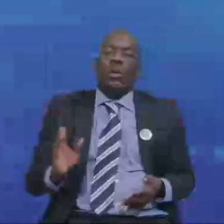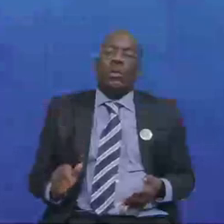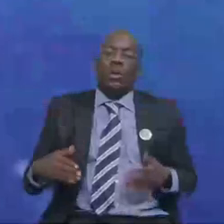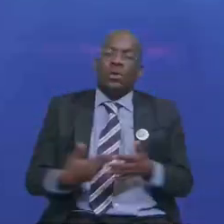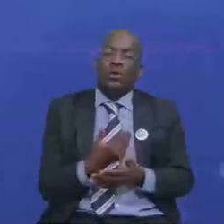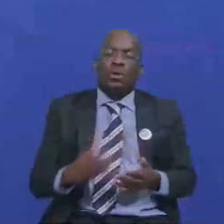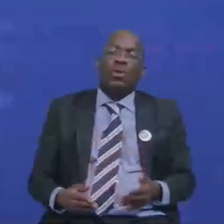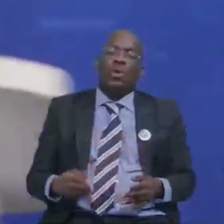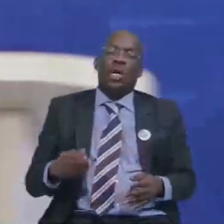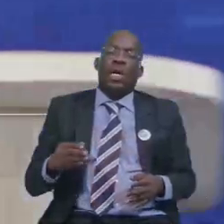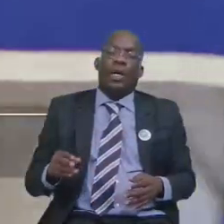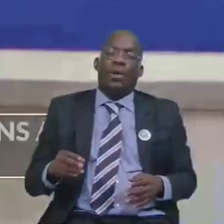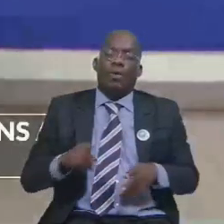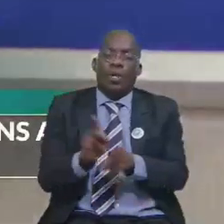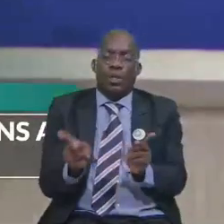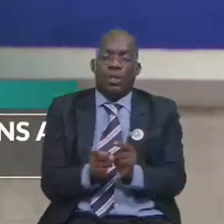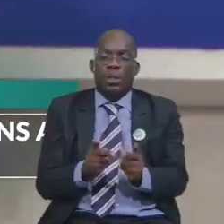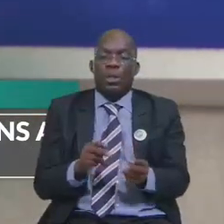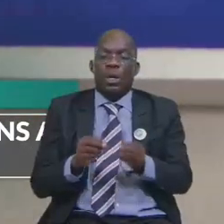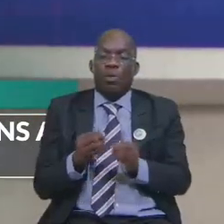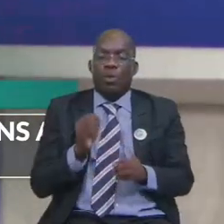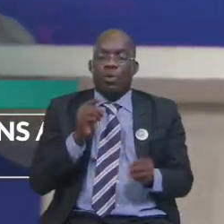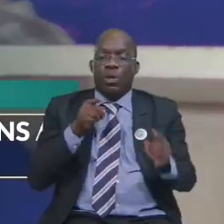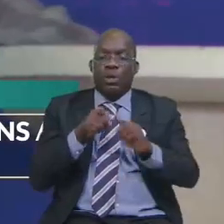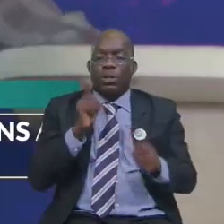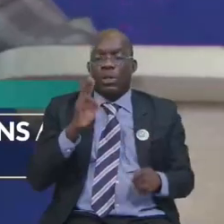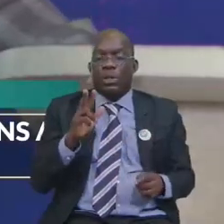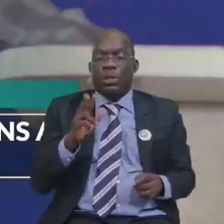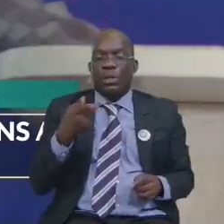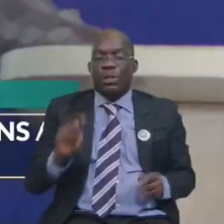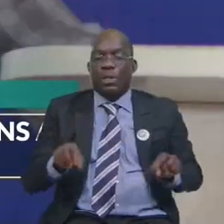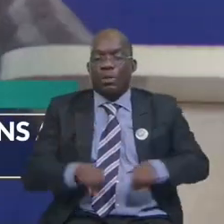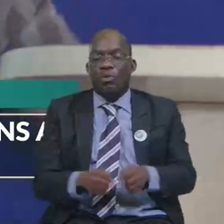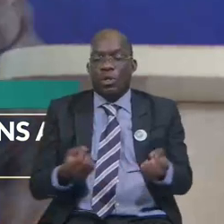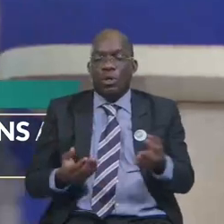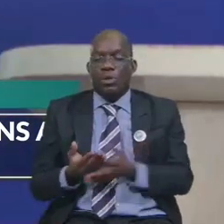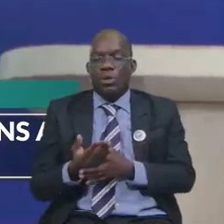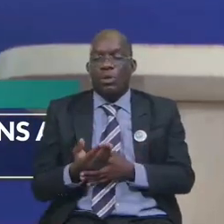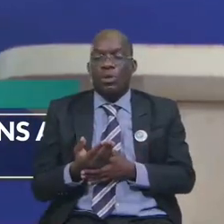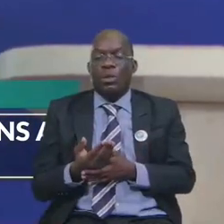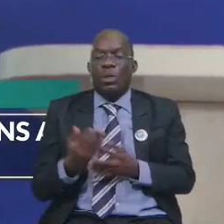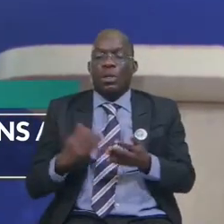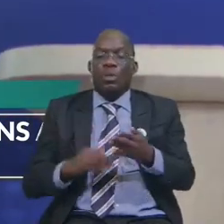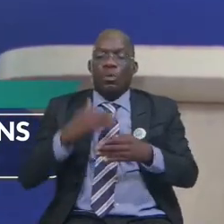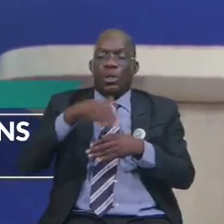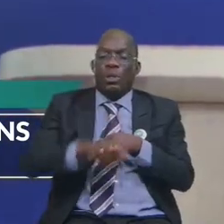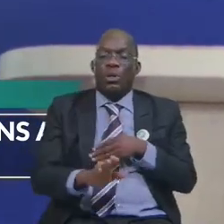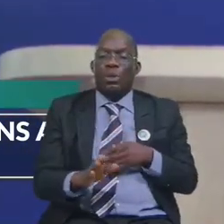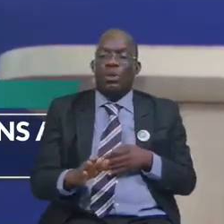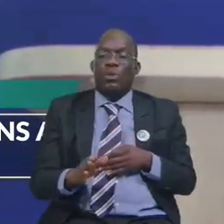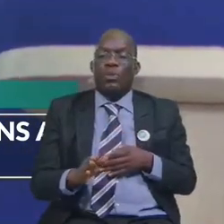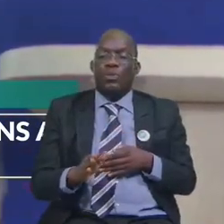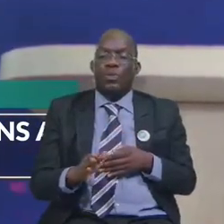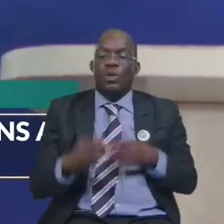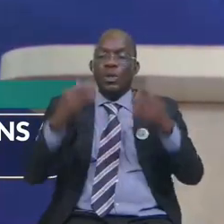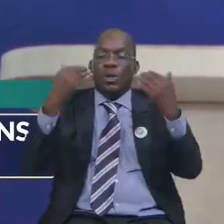maintenant troisième point la percer au-delà des limitations en tant que